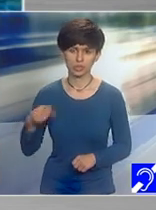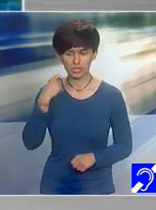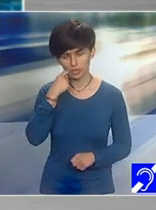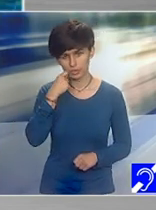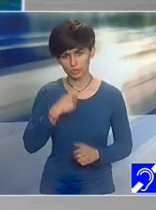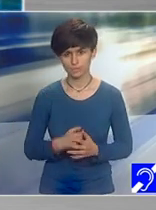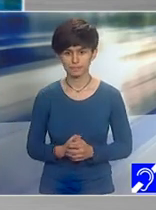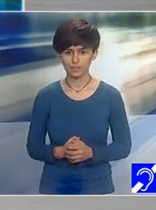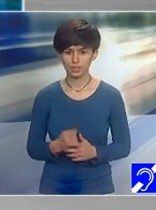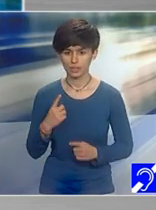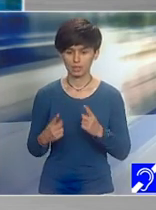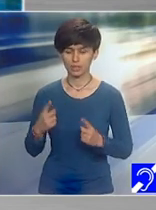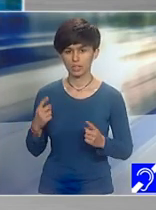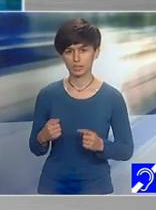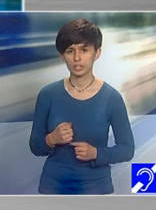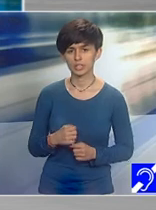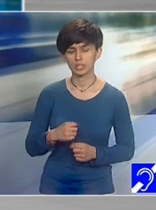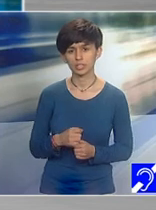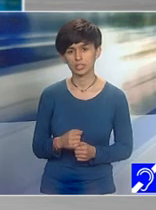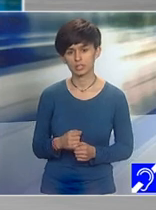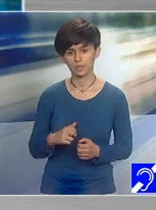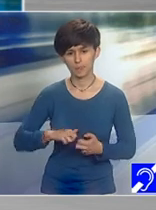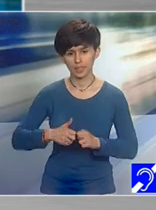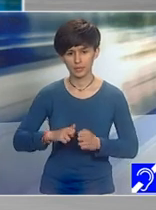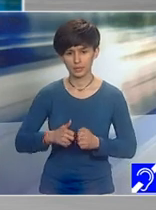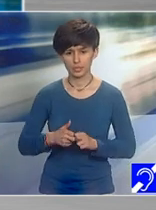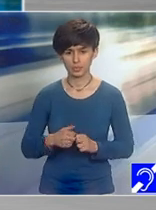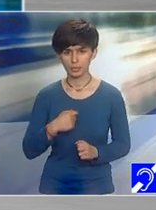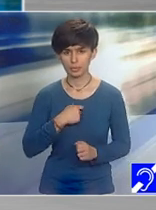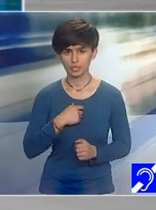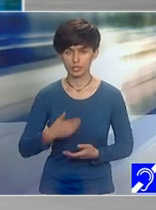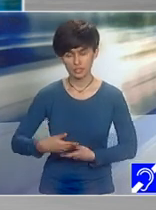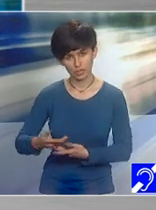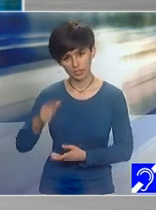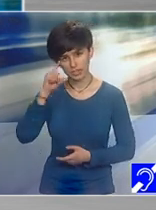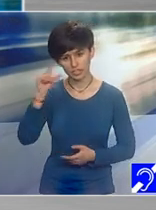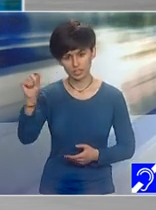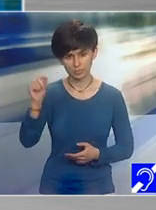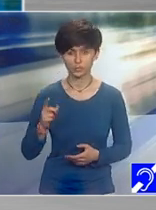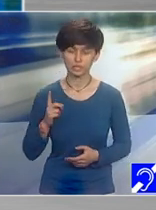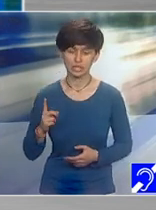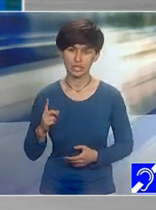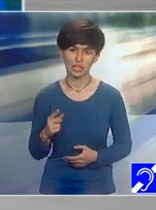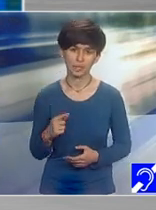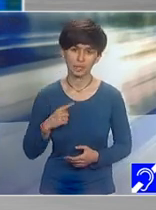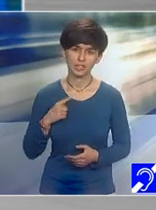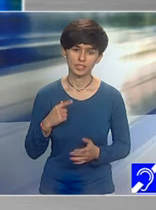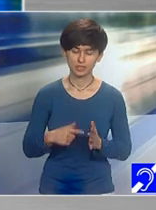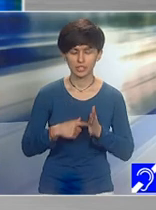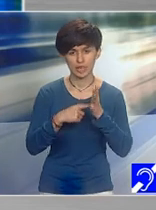unele probleme ridicate aș fi putut să dau și niște răspunsuri, dar fiind acum la punctul de